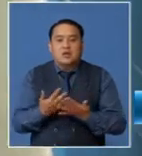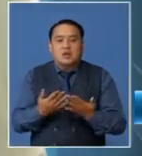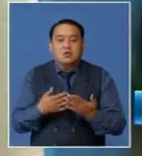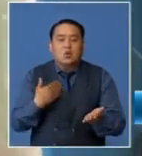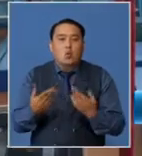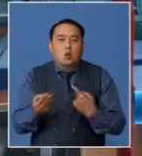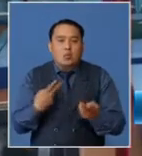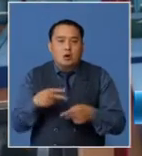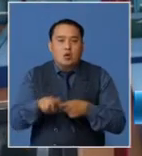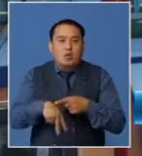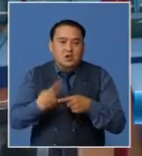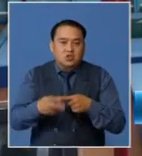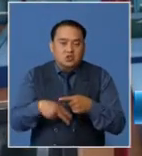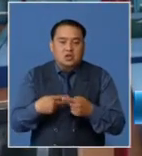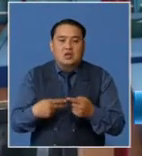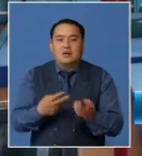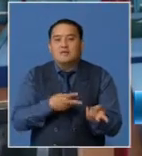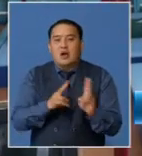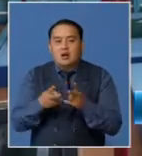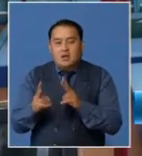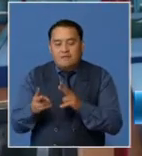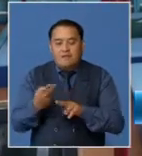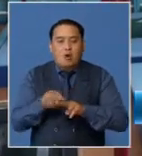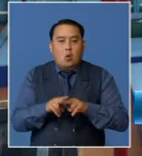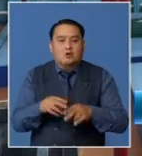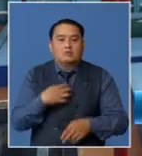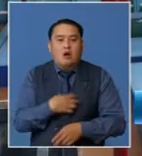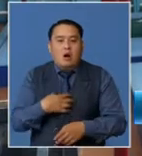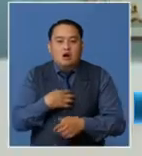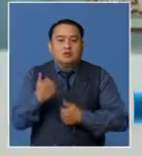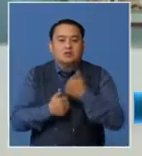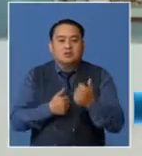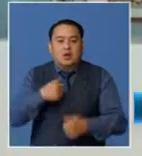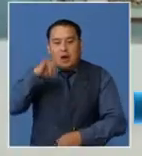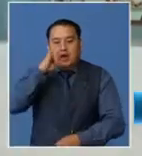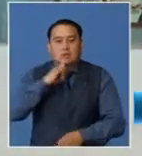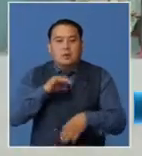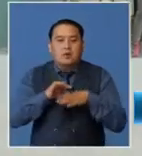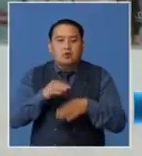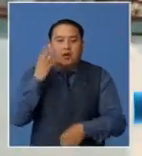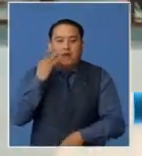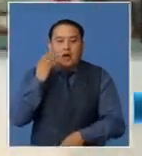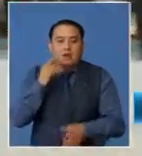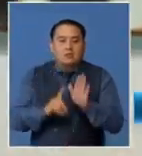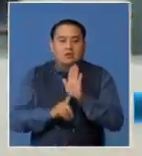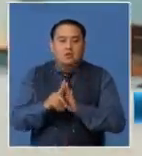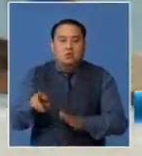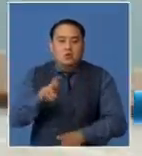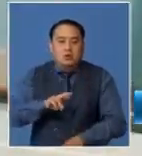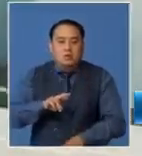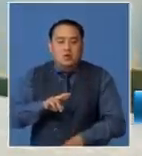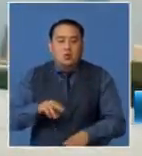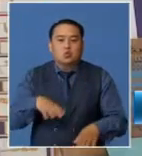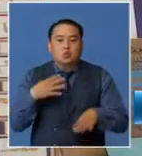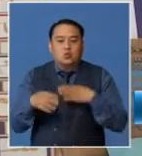акробатических упражнениях и хореографии. Впереди у них значимые состязания спартакиада Республики Казахстан, которое пройдет в Алматы в начале июня. Примером